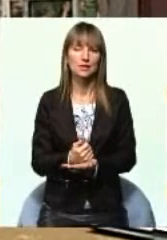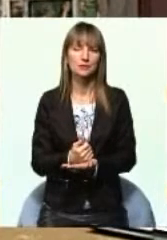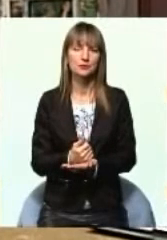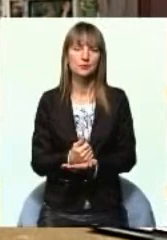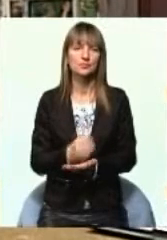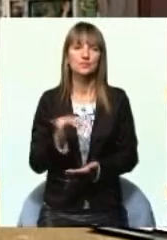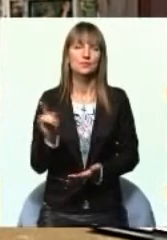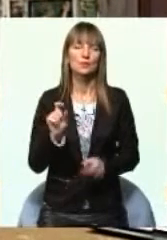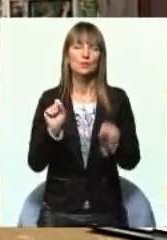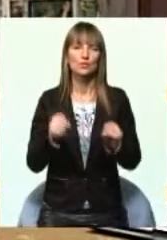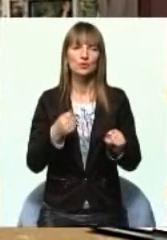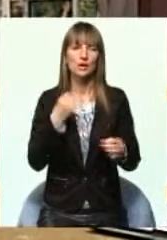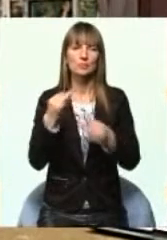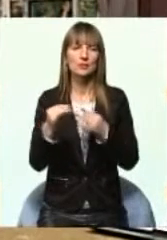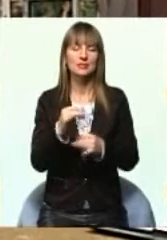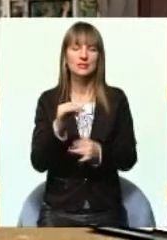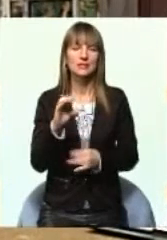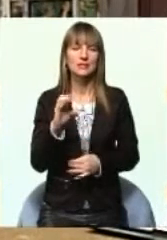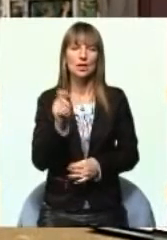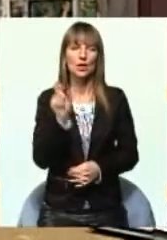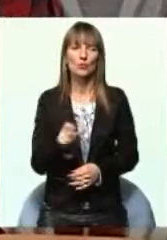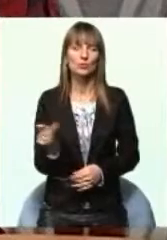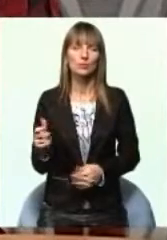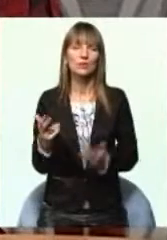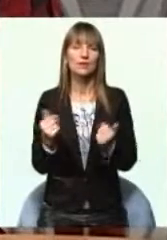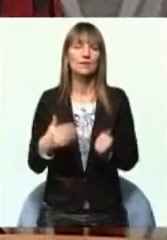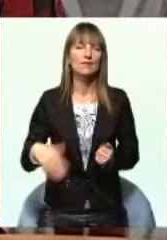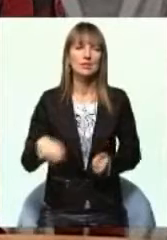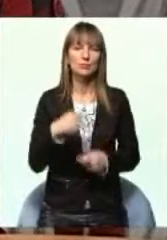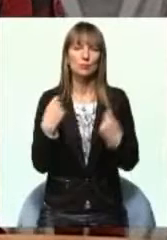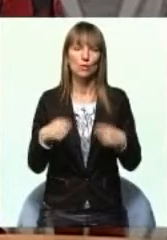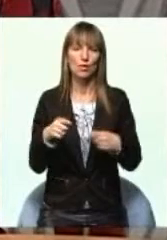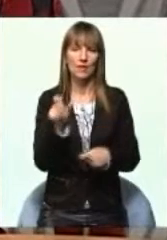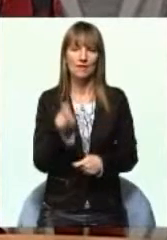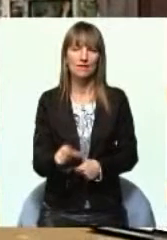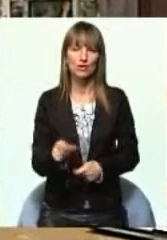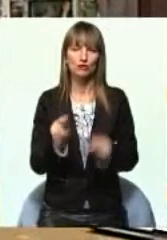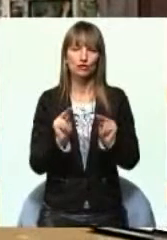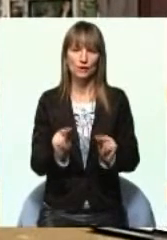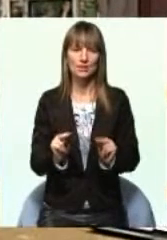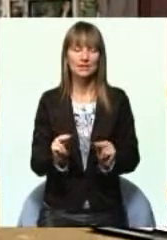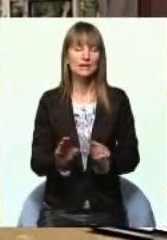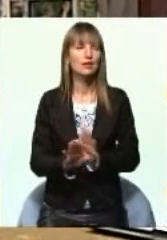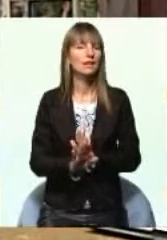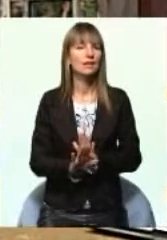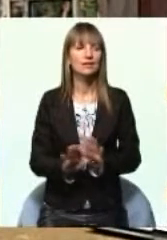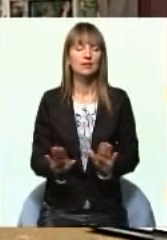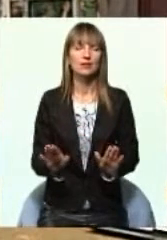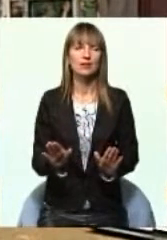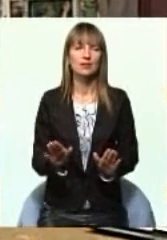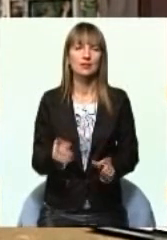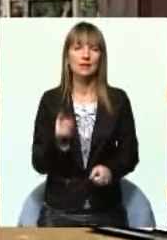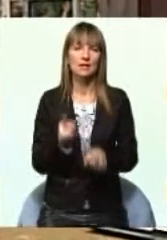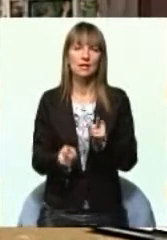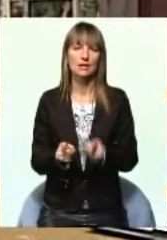заработать и что можно общаться с людьми. Так, а чи всі продавці чесні? Нет, некоторые